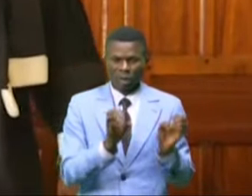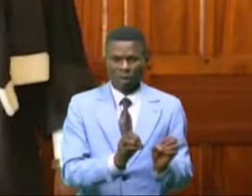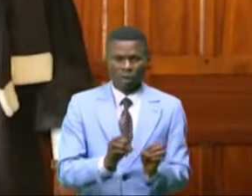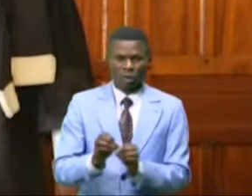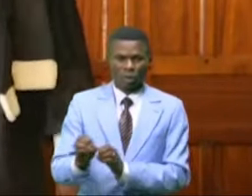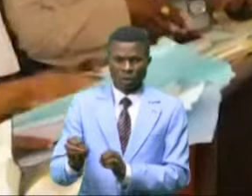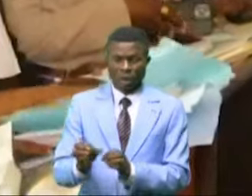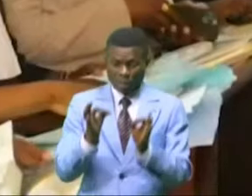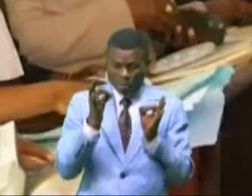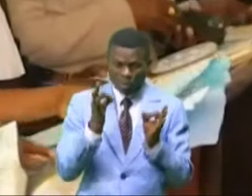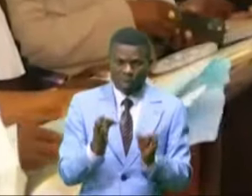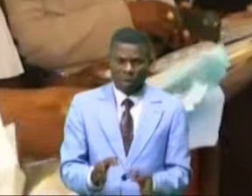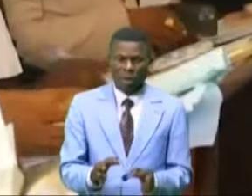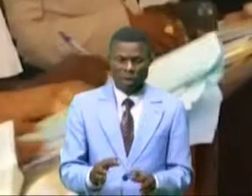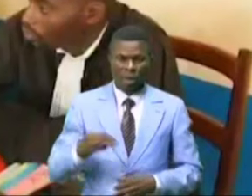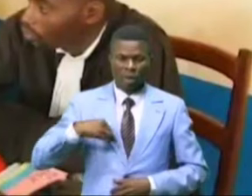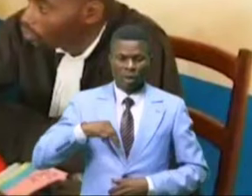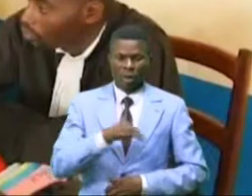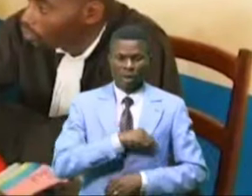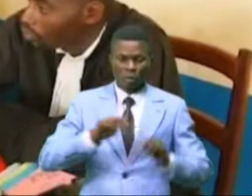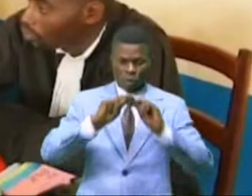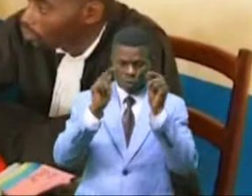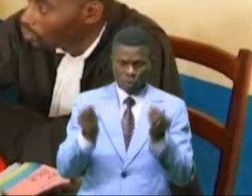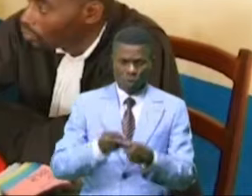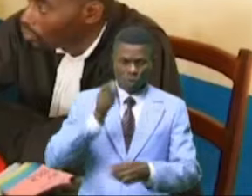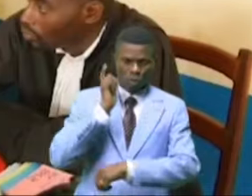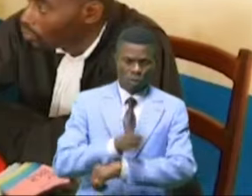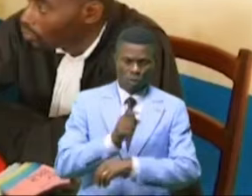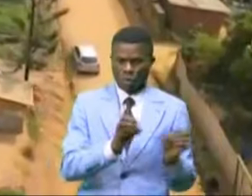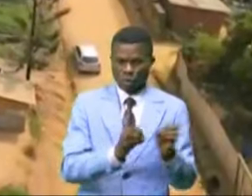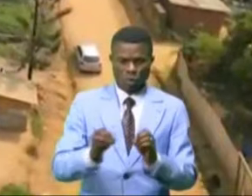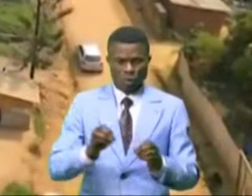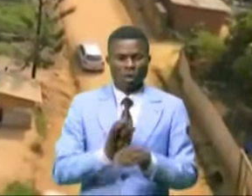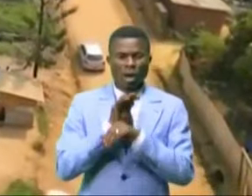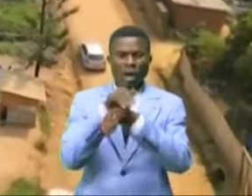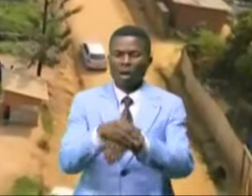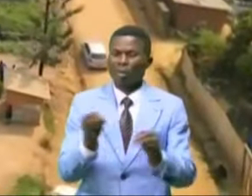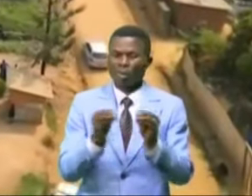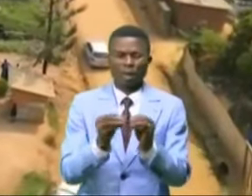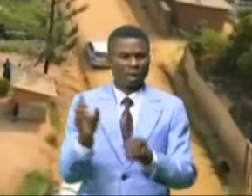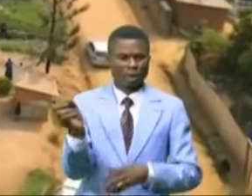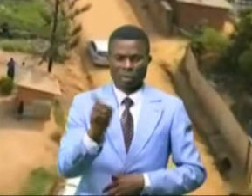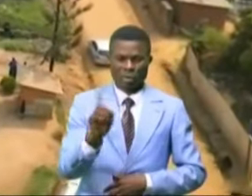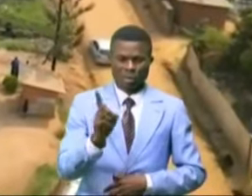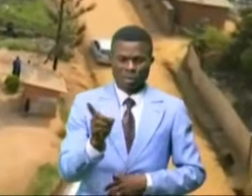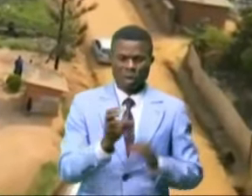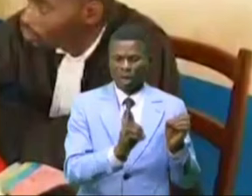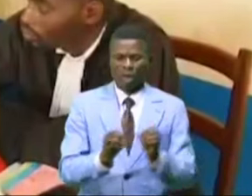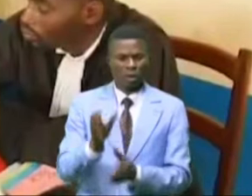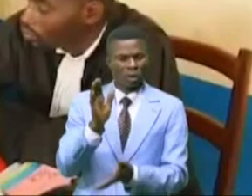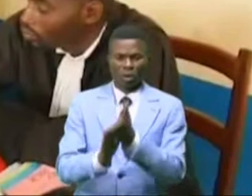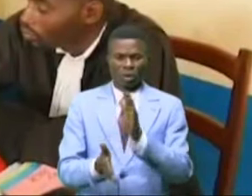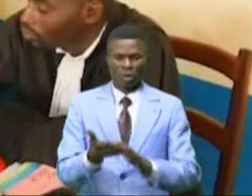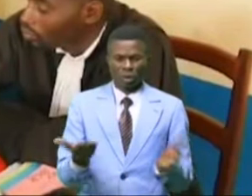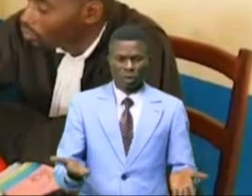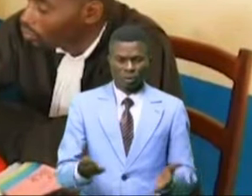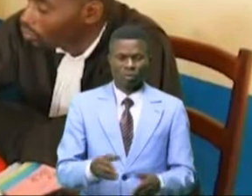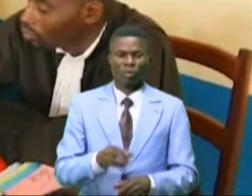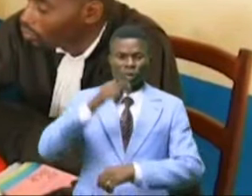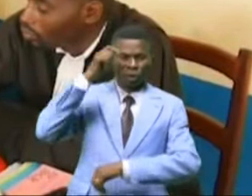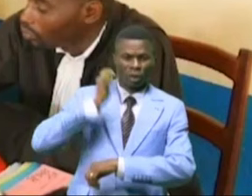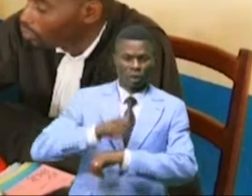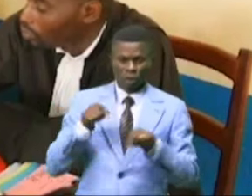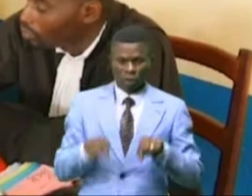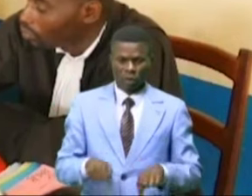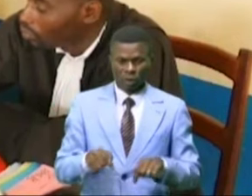organique. Alors que le membre du conseil de l'ordre n'a pas pris part à la réunion qui n'a jamais été convoquée. L'audience de ce